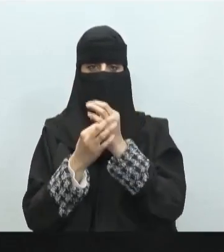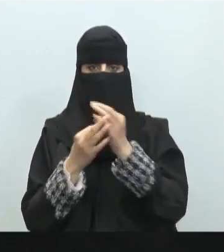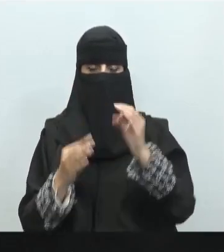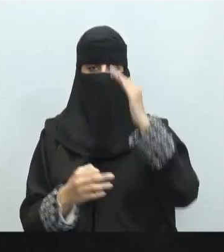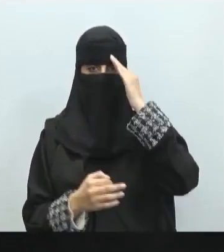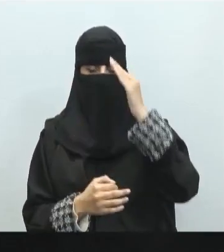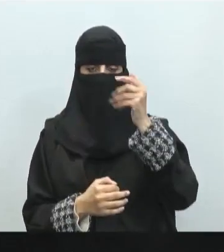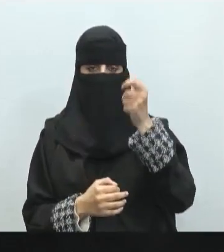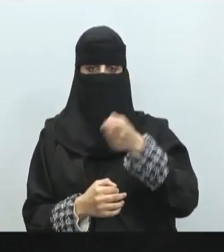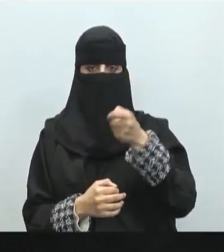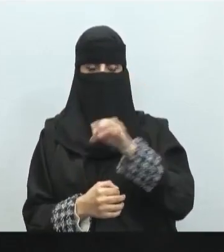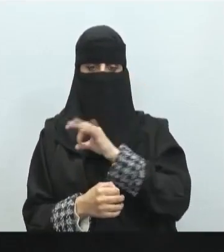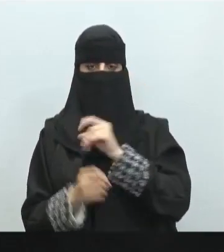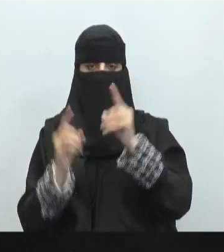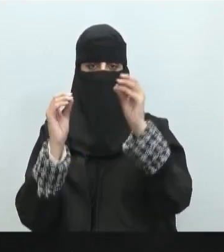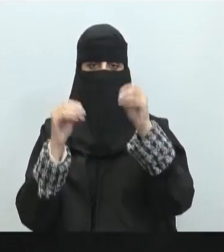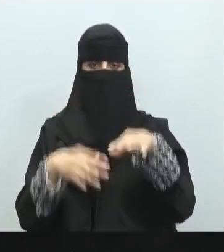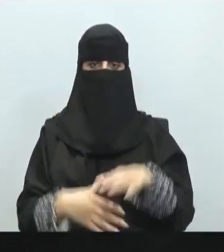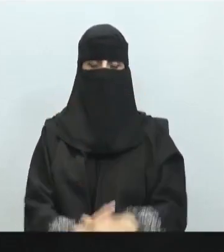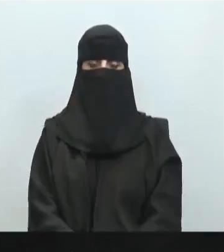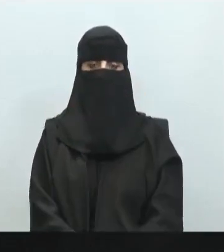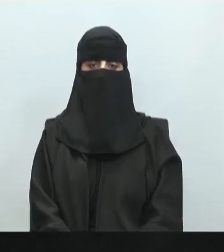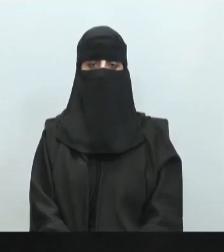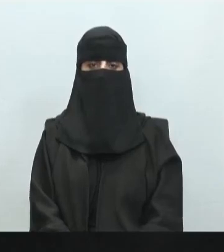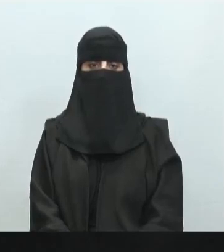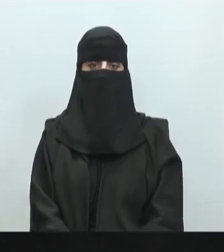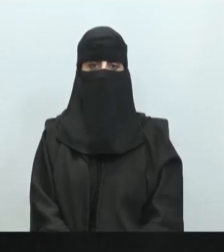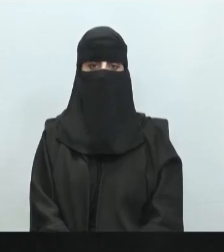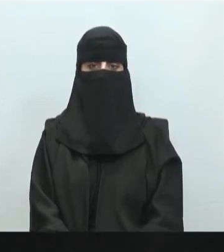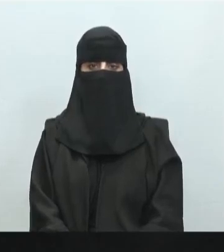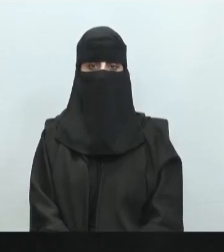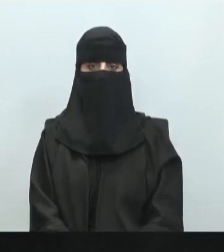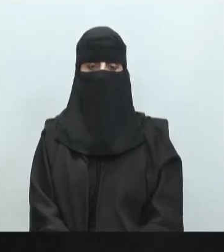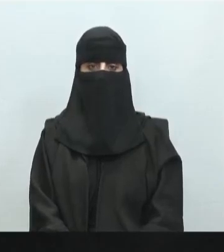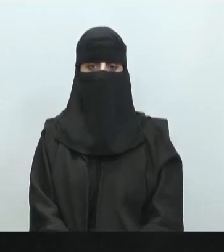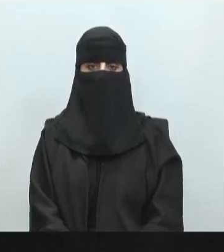القادم الى ذلك الحين استودعكم الله والسلام عليكم ورحمه الله وبركاته